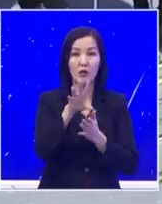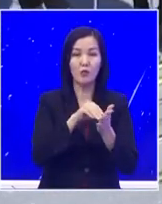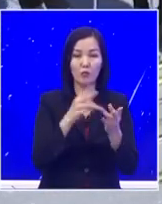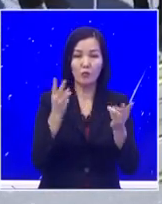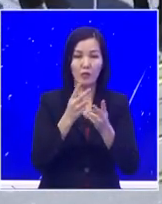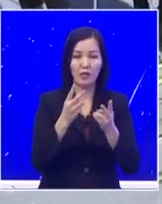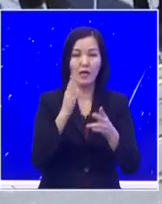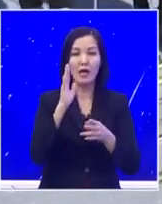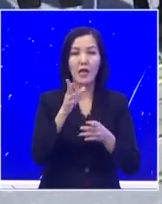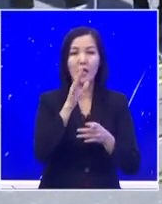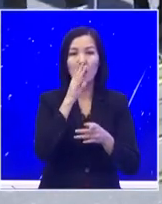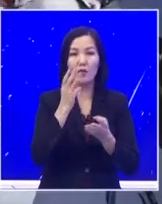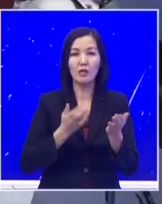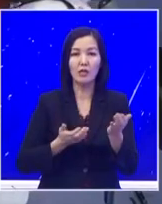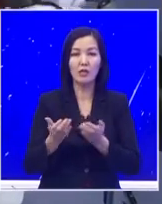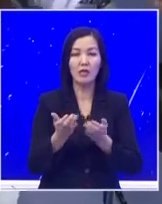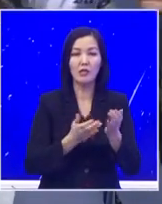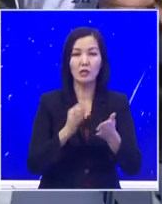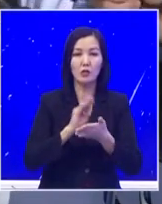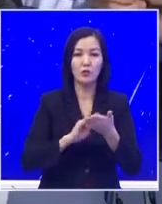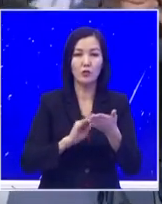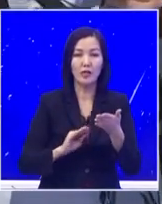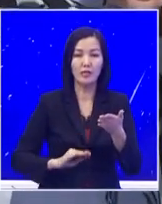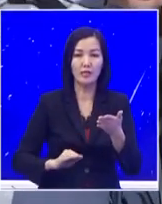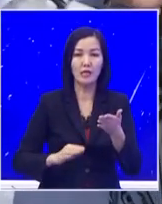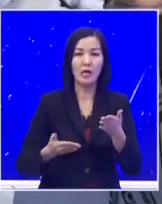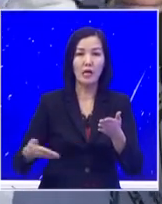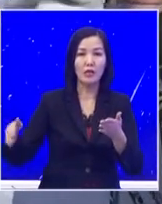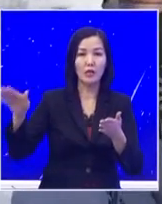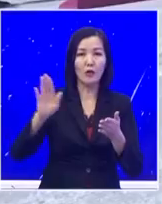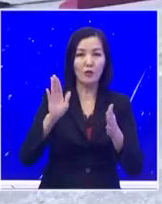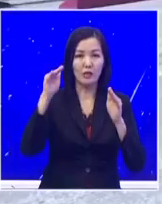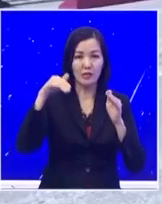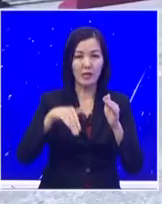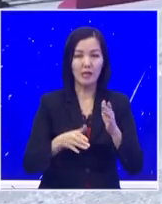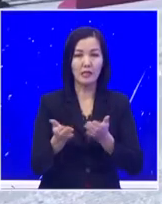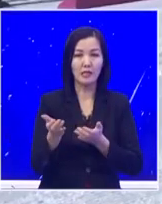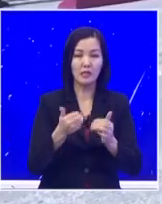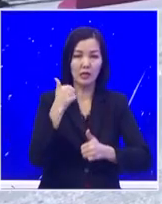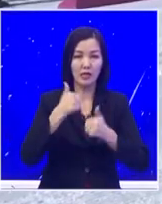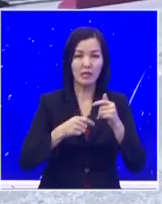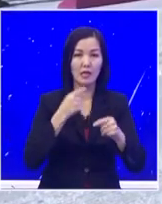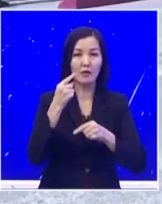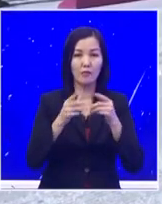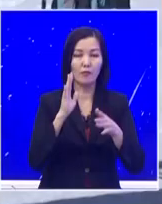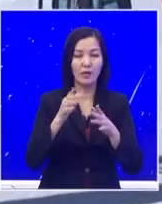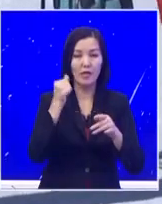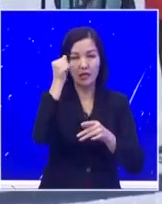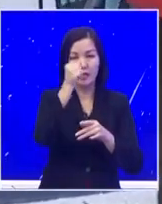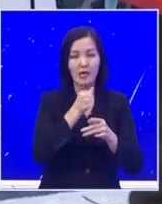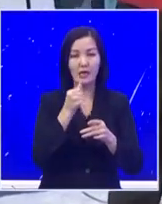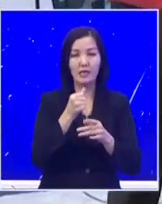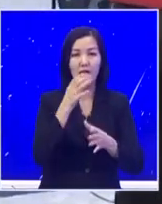дейді. Алдағы уақытта шаңғышы тілшілер аталған спорттың таудан құлдилап сырғанау түрінен бәсекеге түседі. Келесі жылы әлемдік шаңғышы